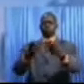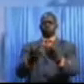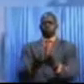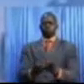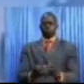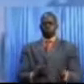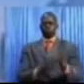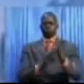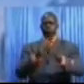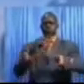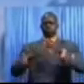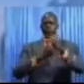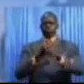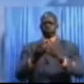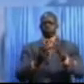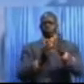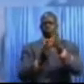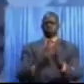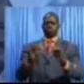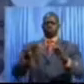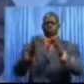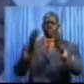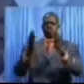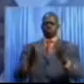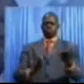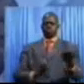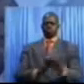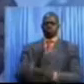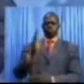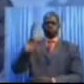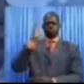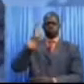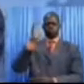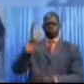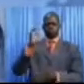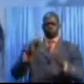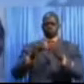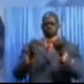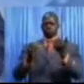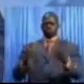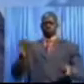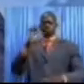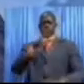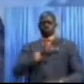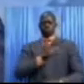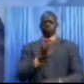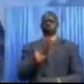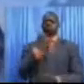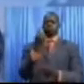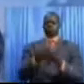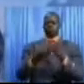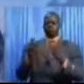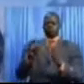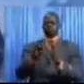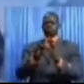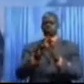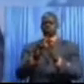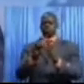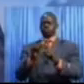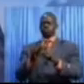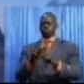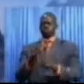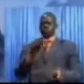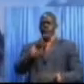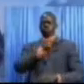représentation nationale se sont présentés aux médias à des conférences de presse. Ils ont profité de dire quelques mots sur les avantages liés